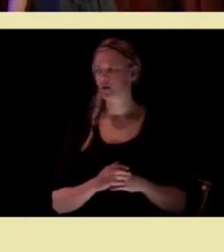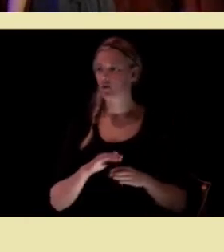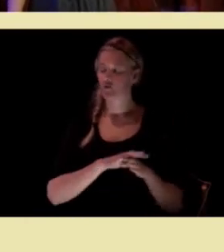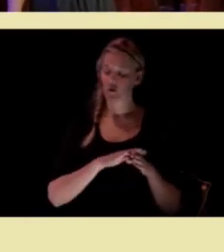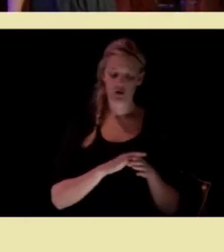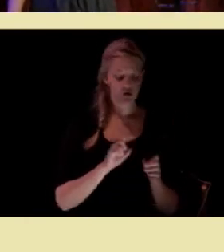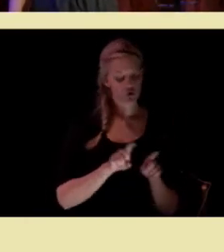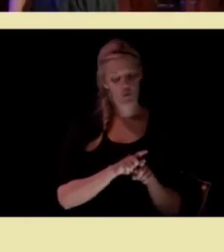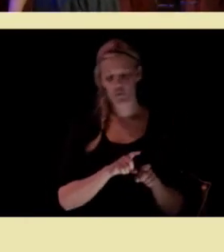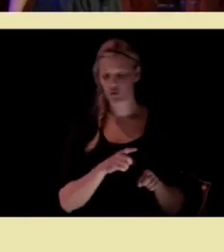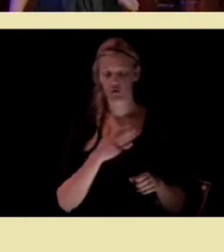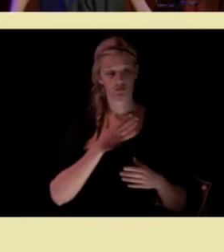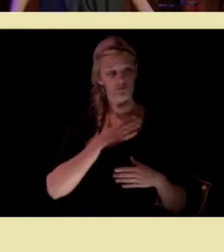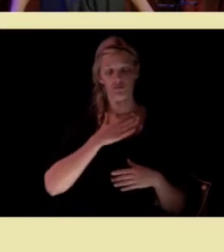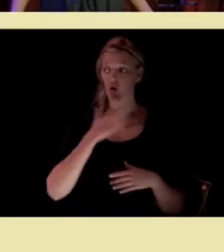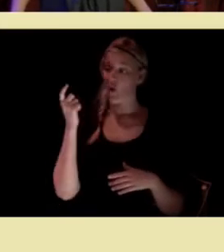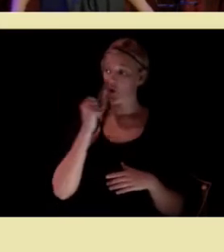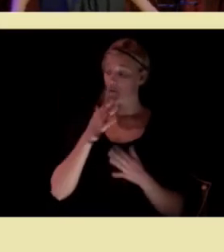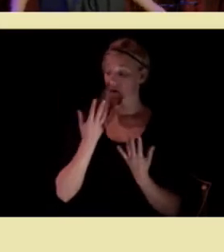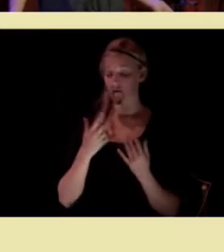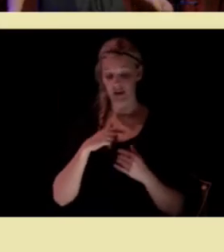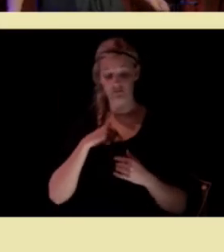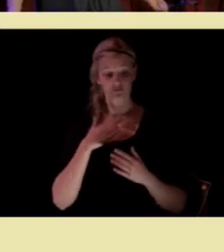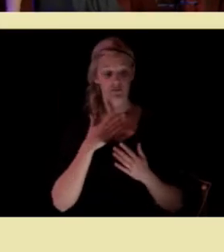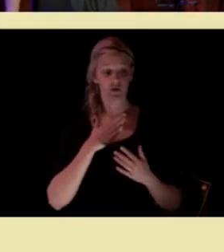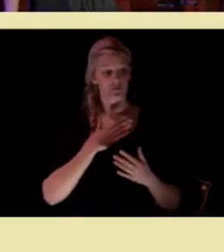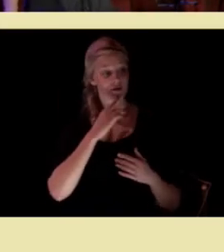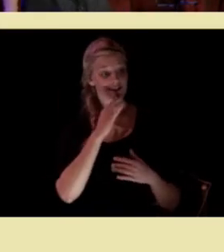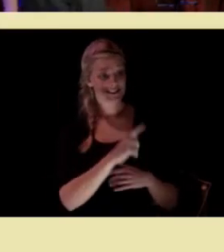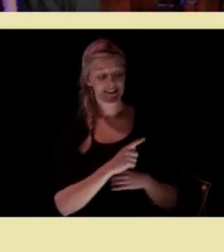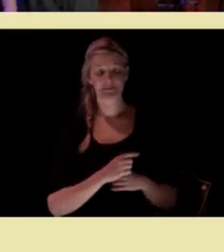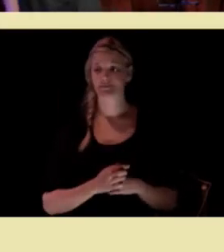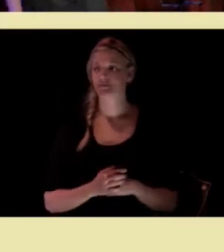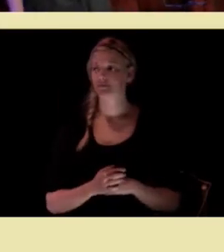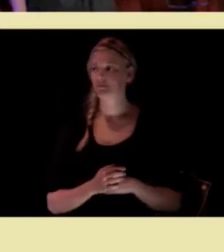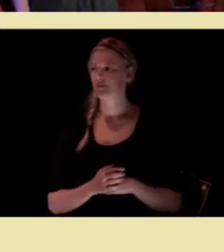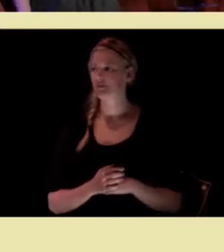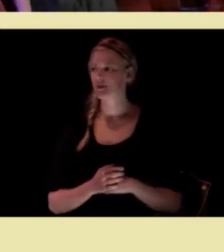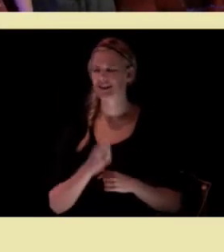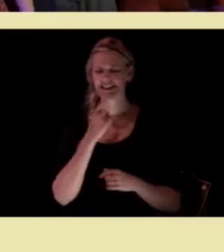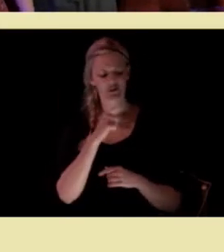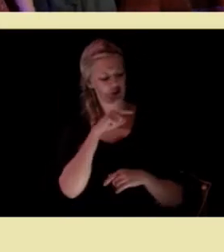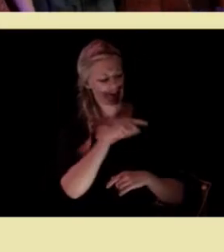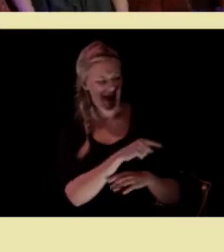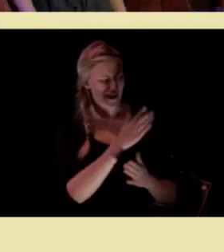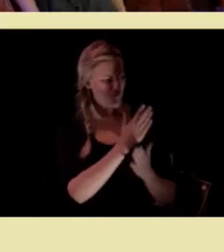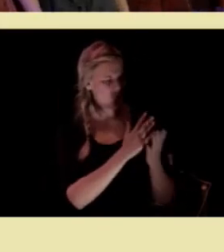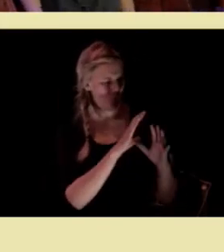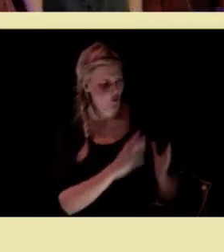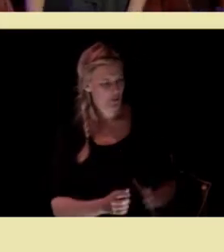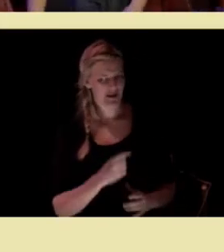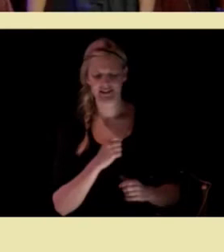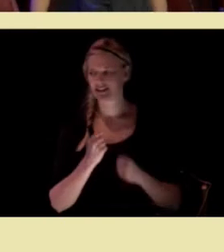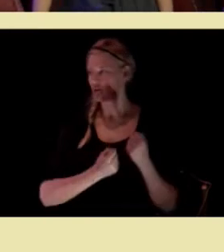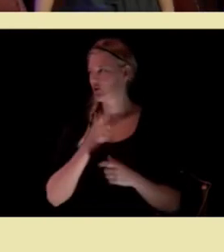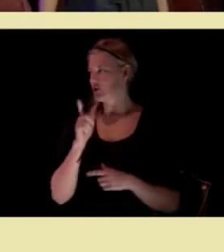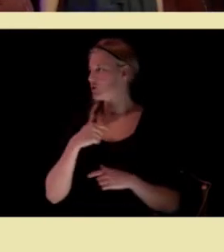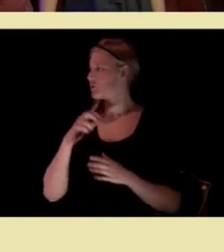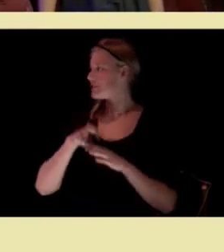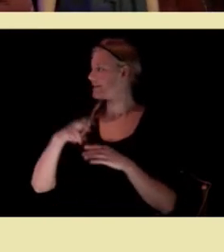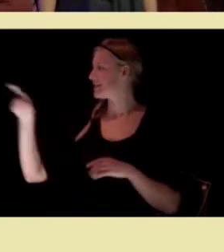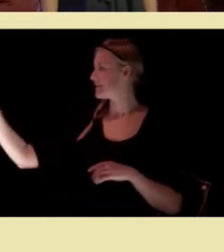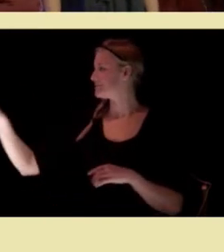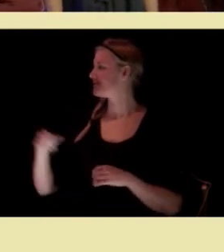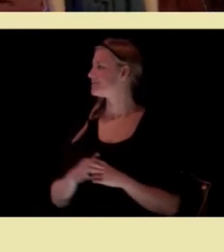det føltes som om du ville høre på hva vi hadde å si. Jeg skal kanskje ikke snakke I deg-form nå, men jeg gjorde det siden du sitter der.